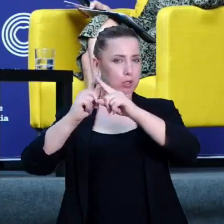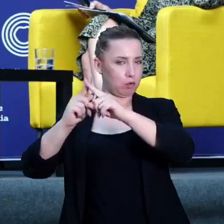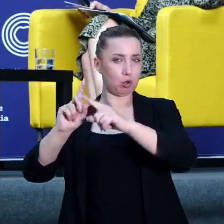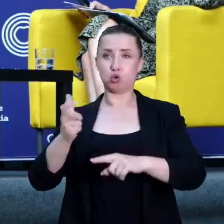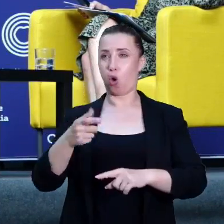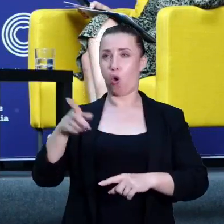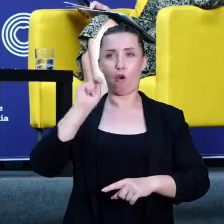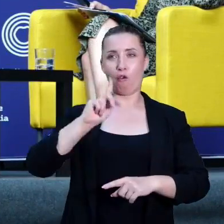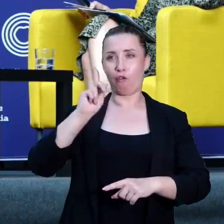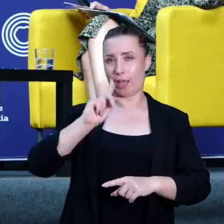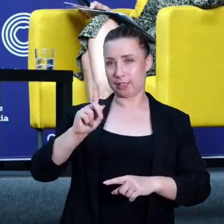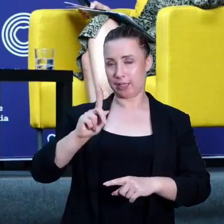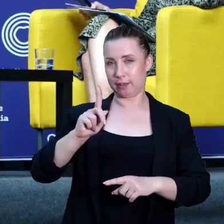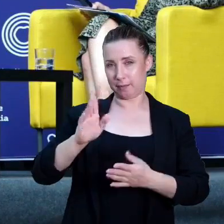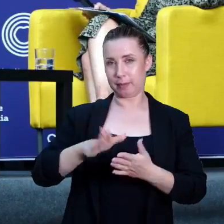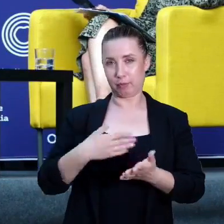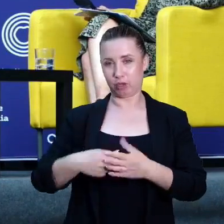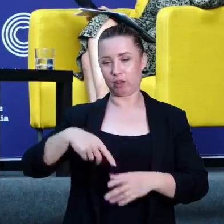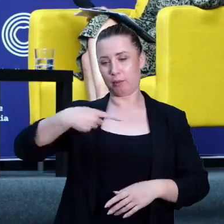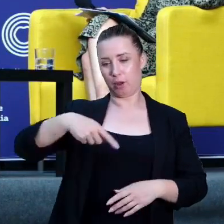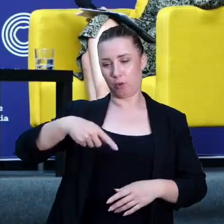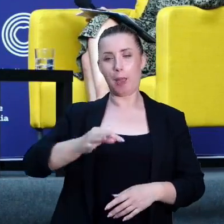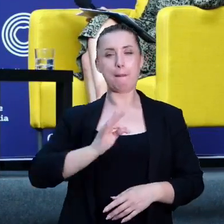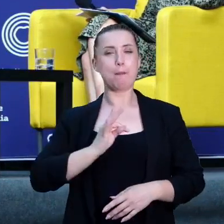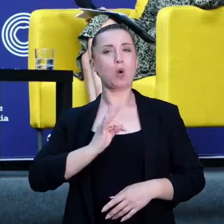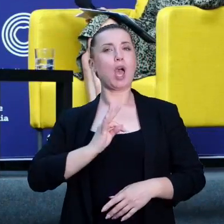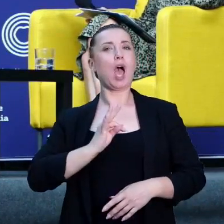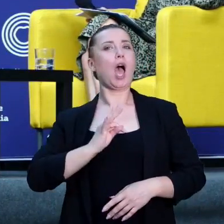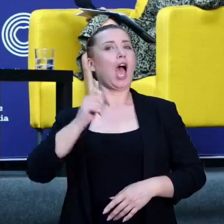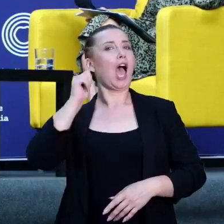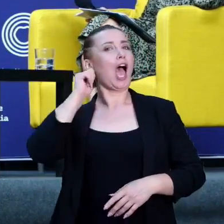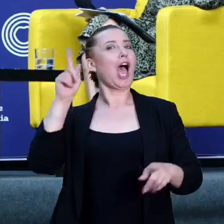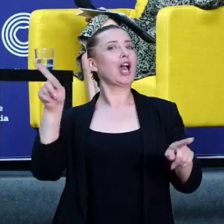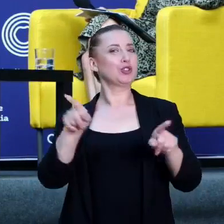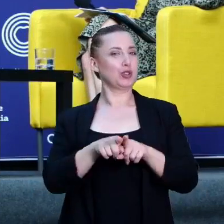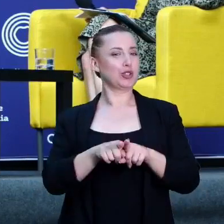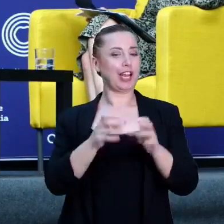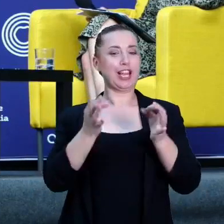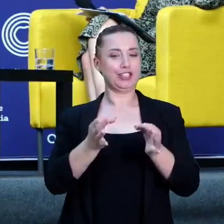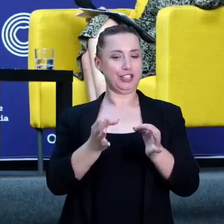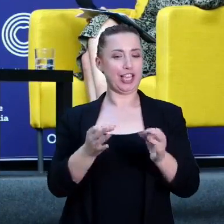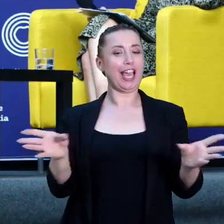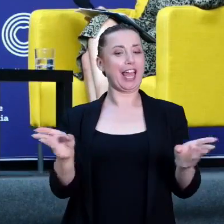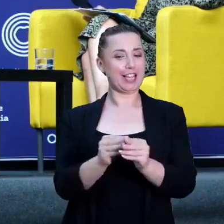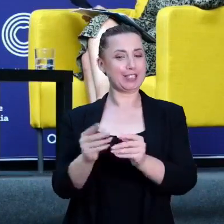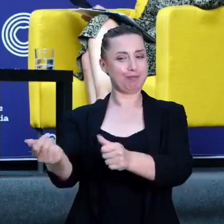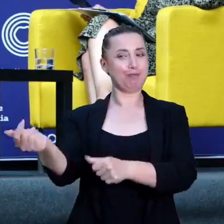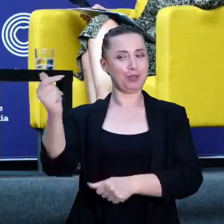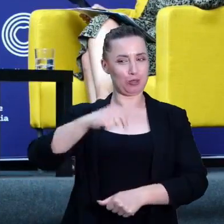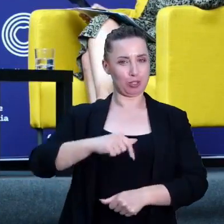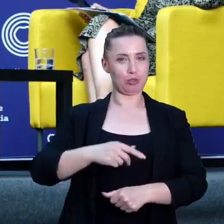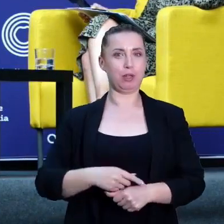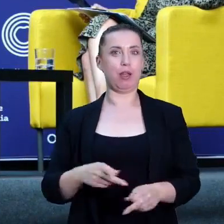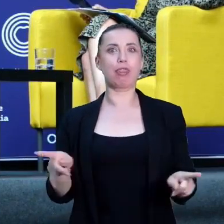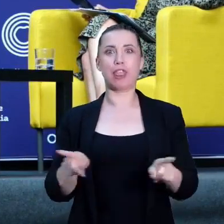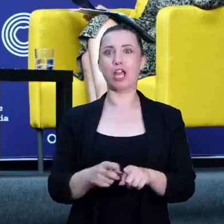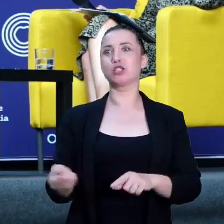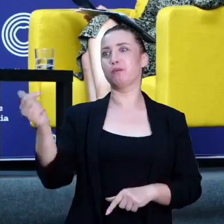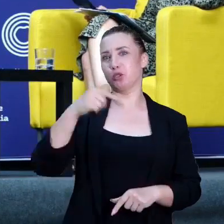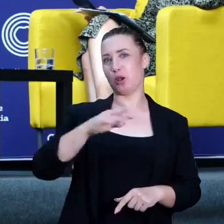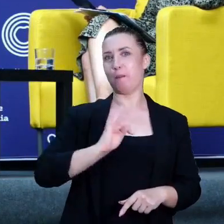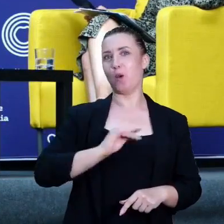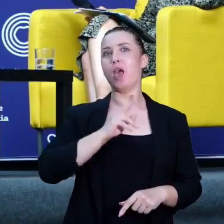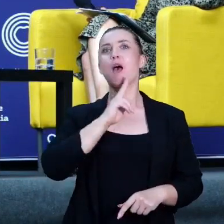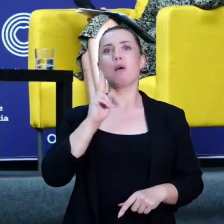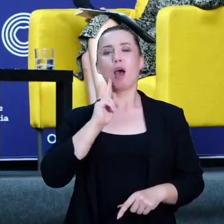również mężczyznom. Moja siostra jest tutaj dzisiaj ze mną też, która jest flecistką klasyczną i też się bardzo wspieramy całe życie. Jest też moja mama, która zawsze była dla